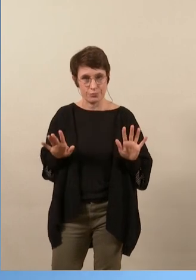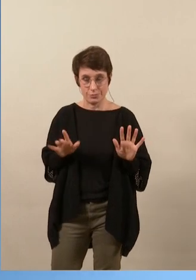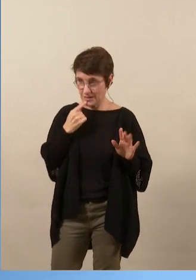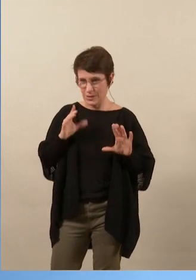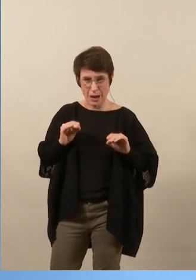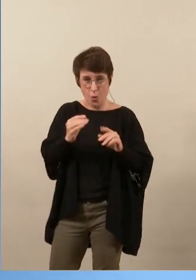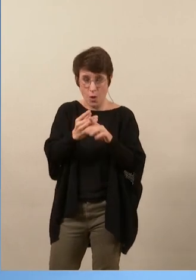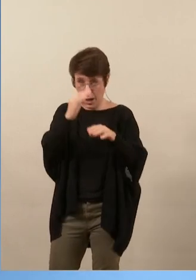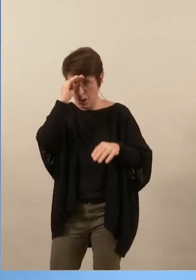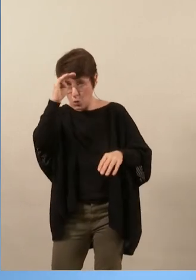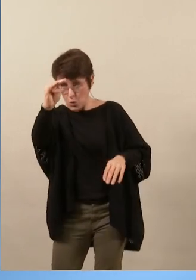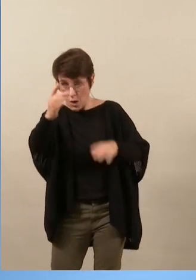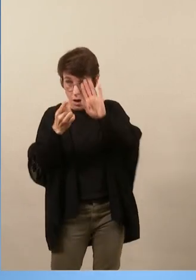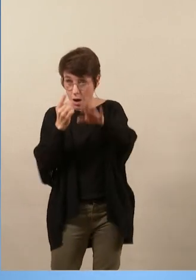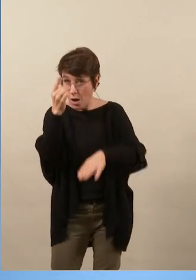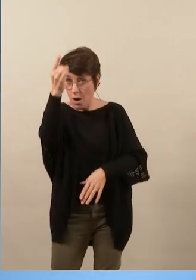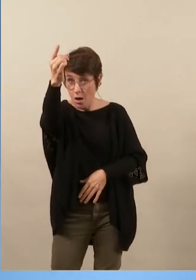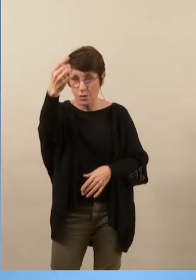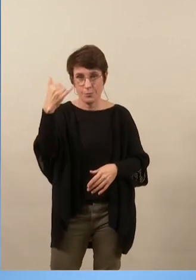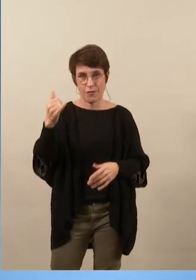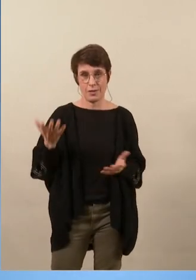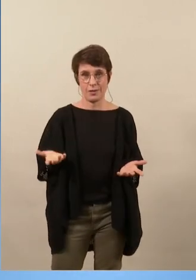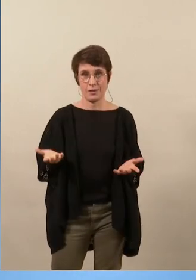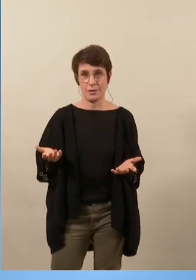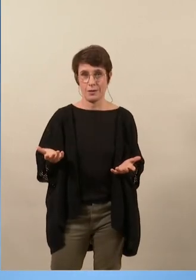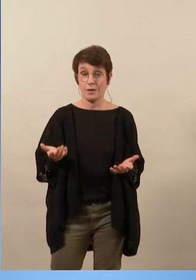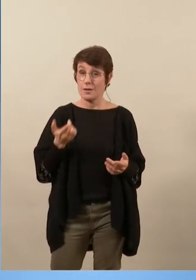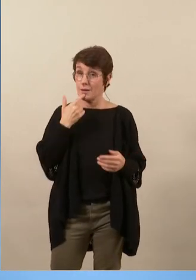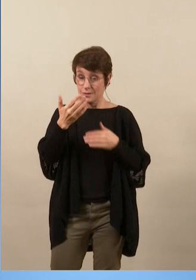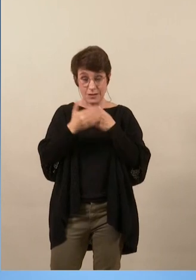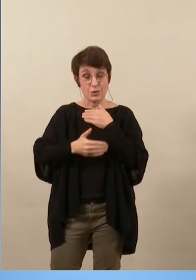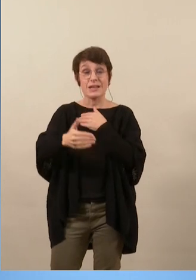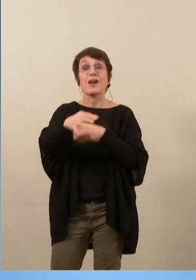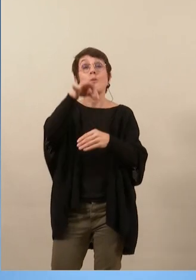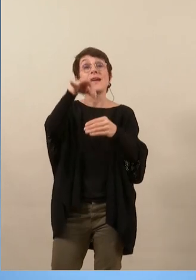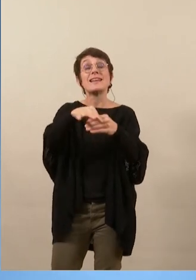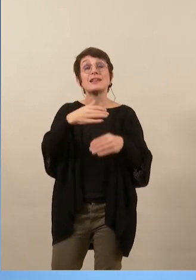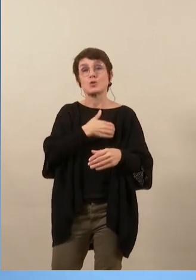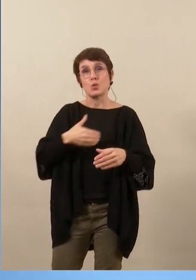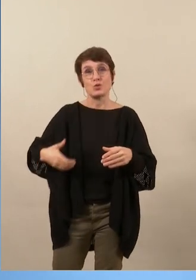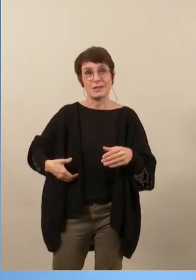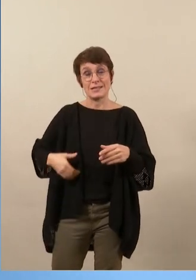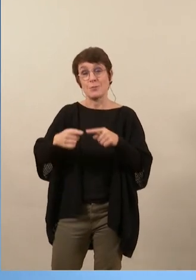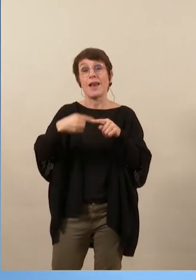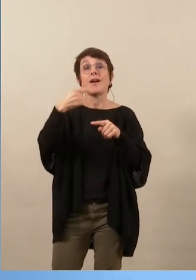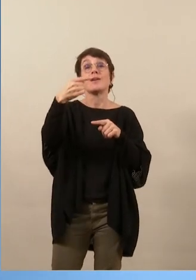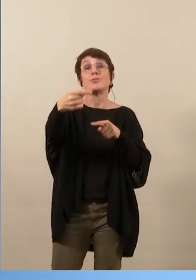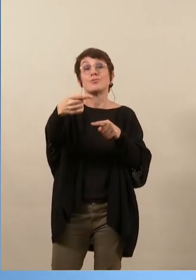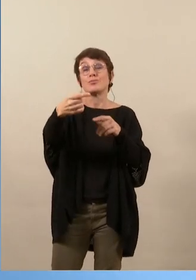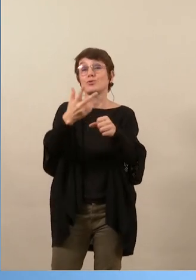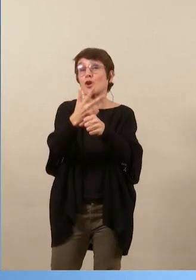concrétisation on comprend donc qu'il ne se passera rien avant les élections municipales environ